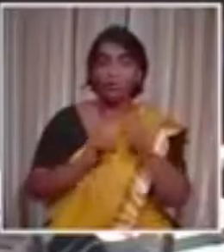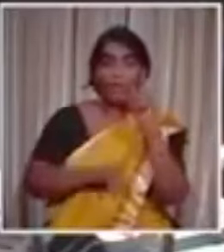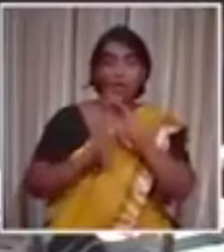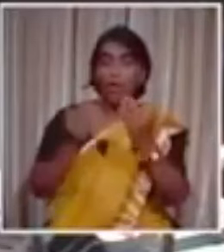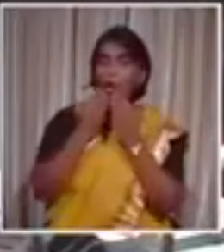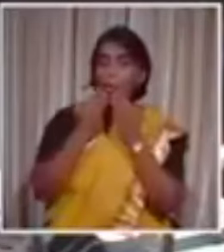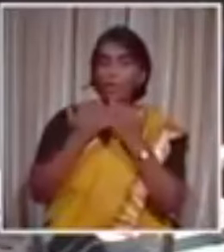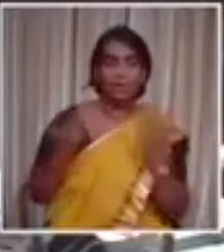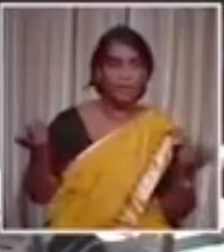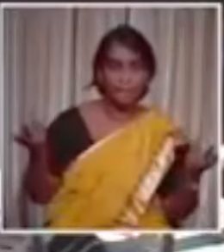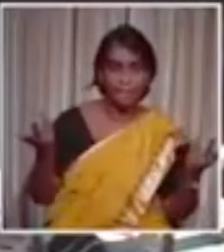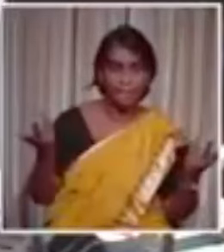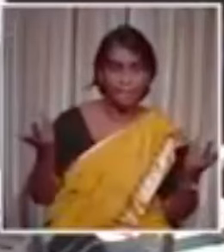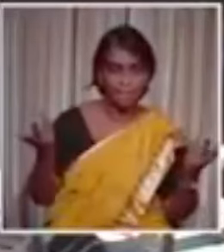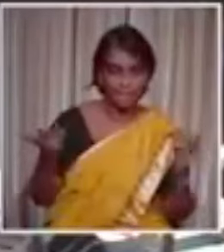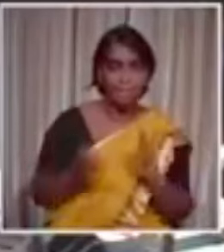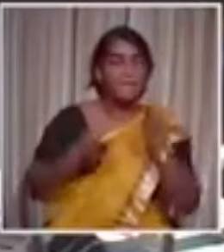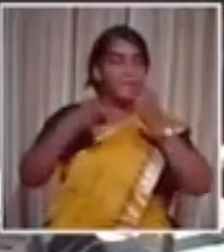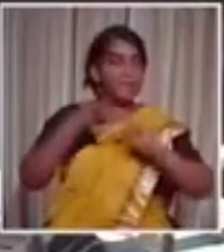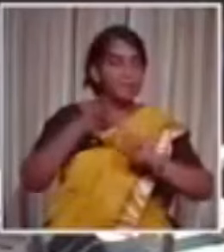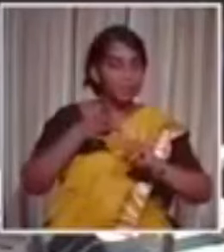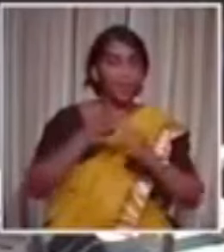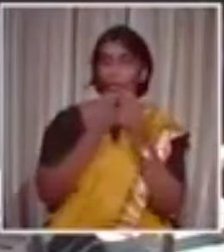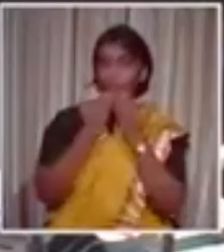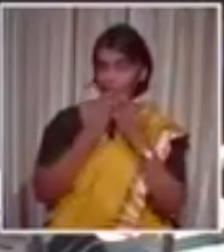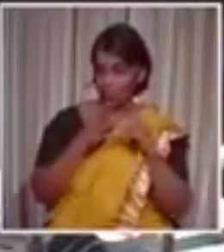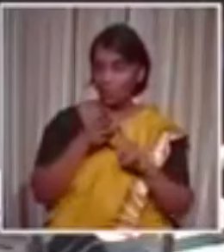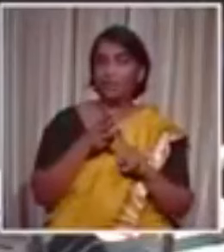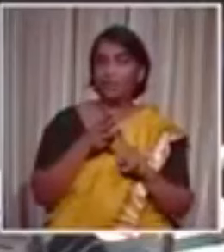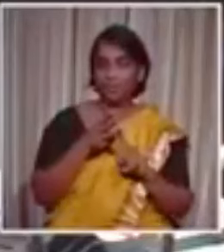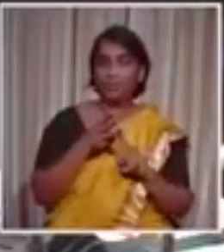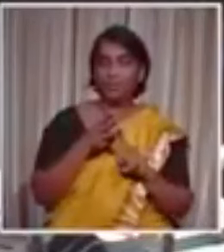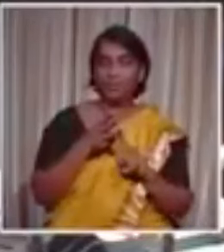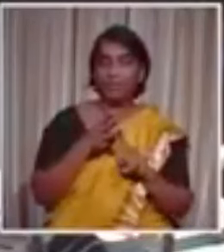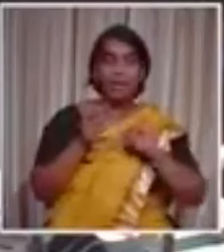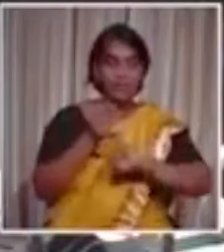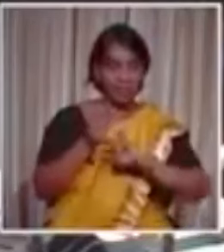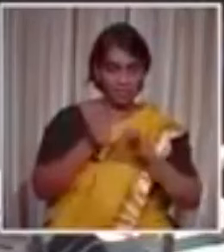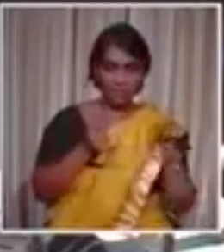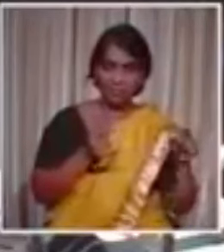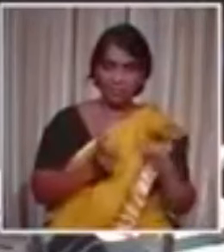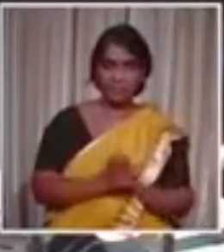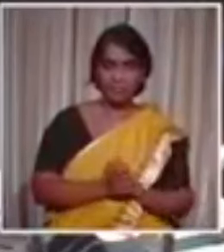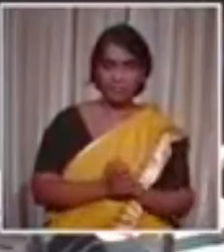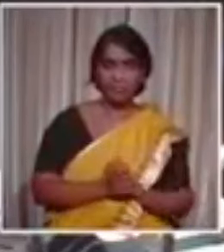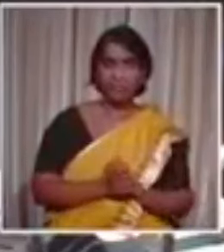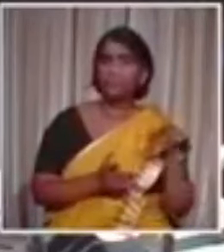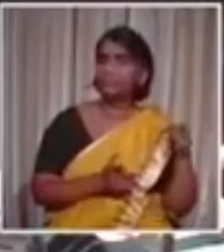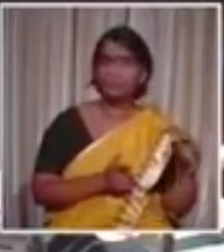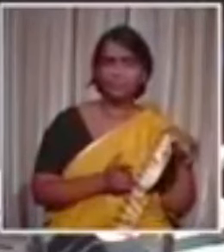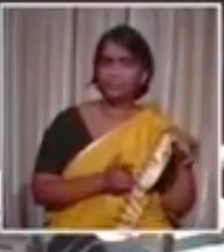upades kemukadd. Ilang kau tu tamu nasala danna, tau patkara, sahaja ratna itu. Mukadde tu